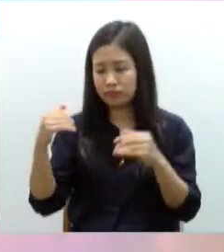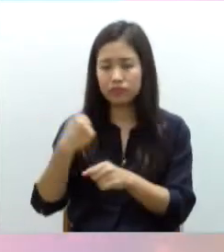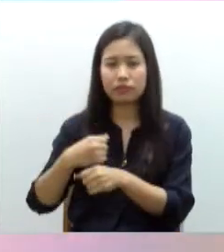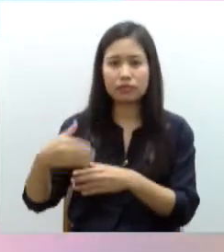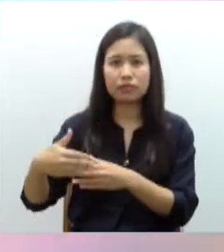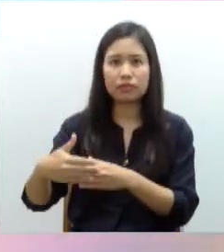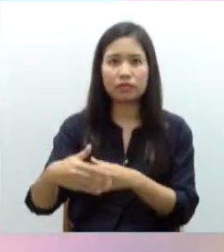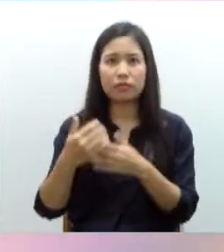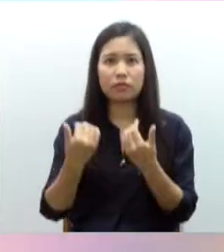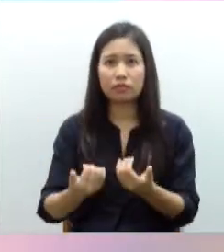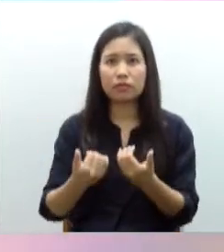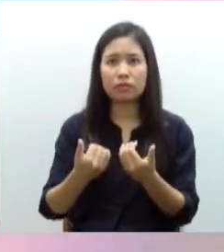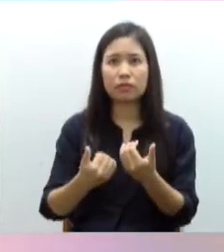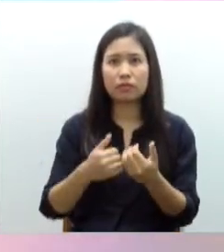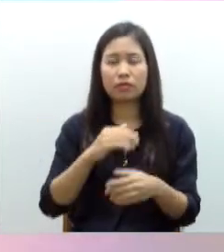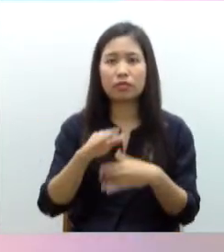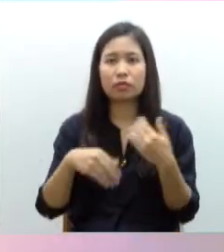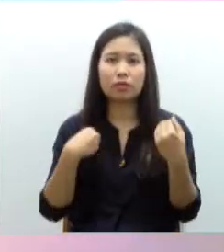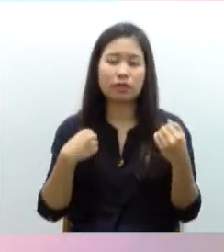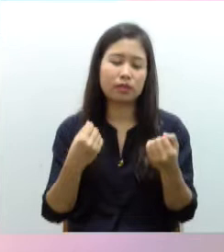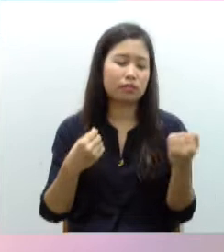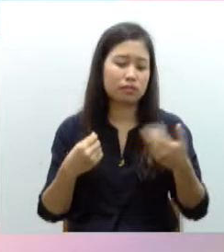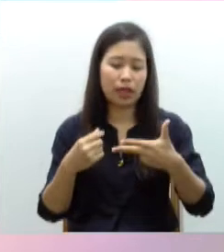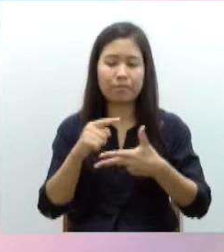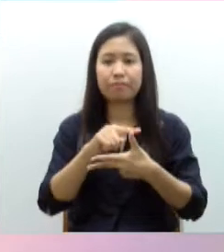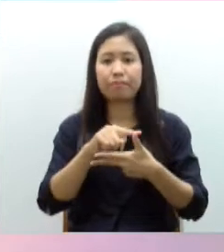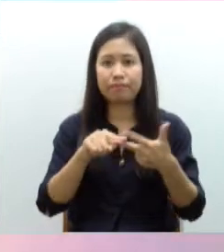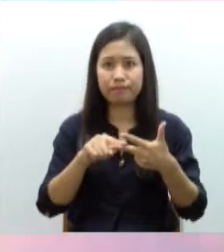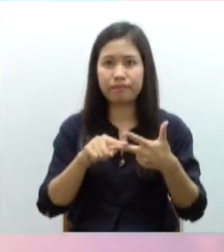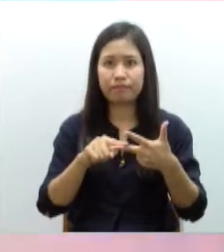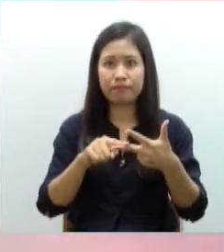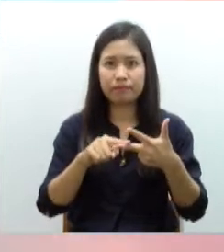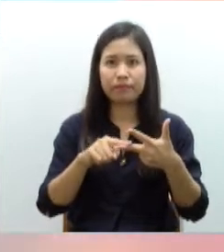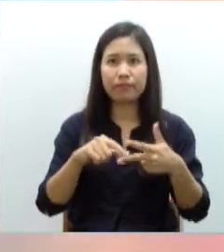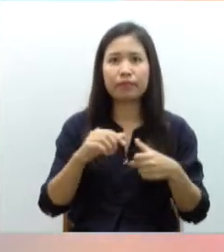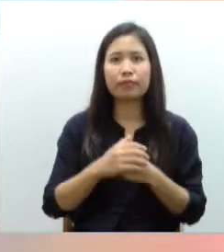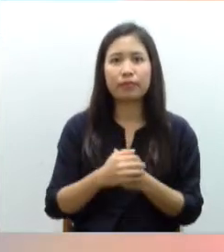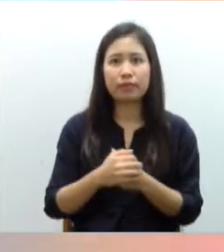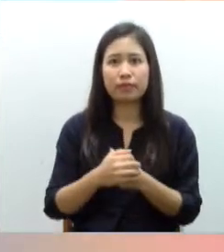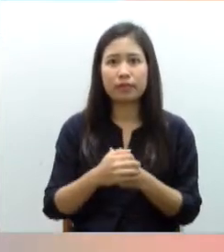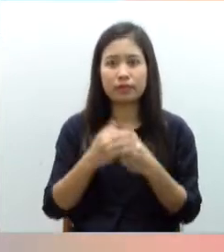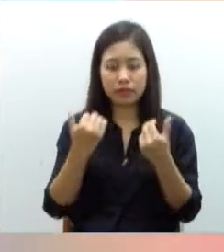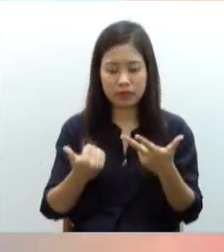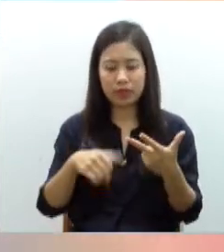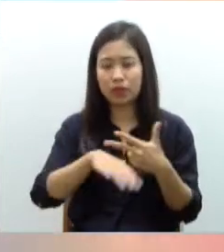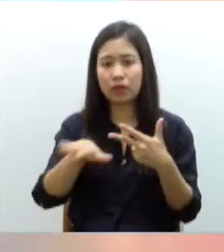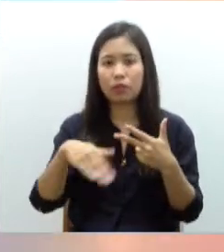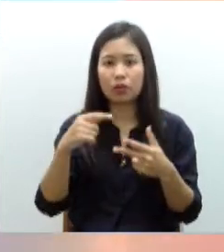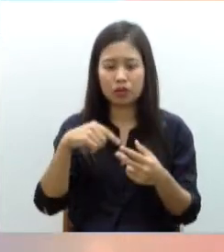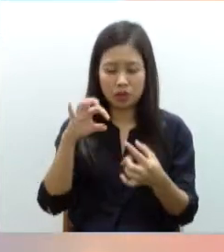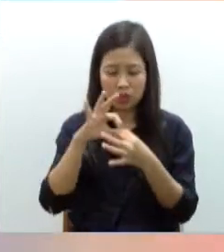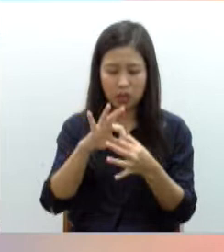ครับและแผนปฏิบัติการด้านจะเป็นระดับ3นะครับการต่อต้านการทุจริตและประพฤติมิชอบจะเป็นแผนแม่บทที่21นะ